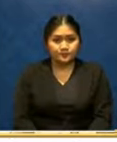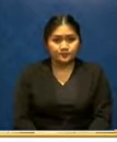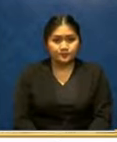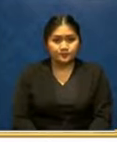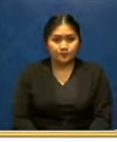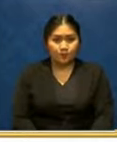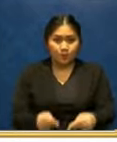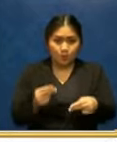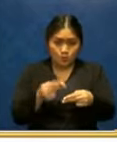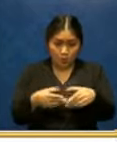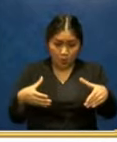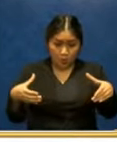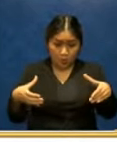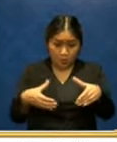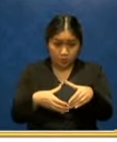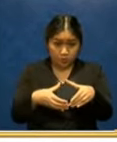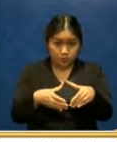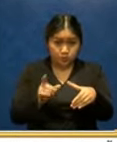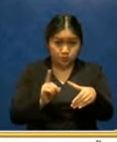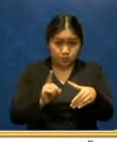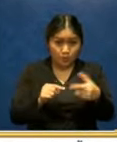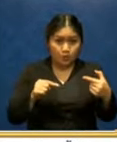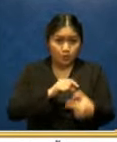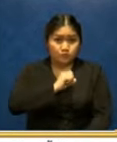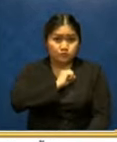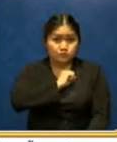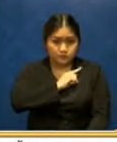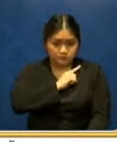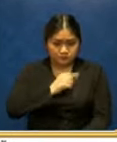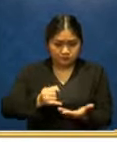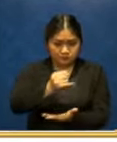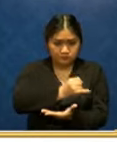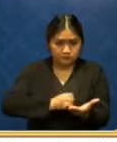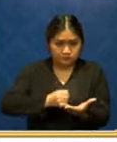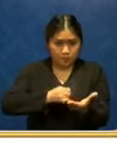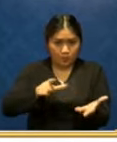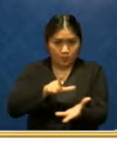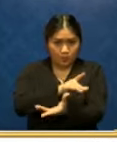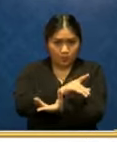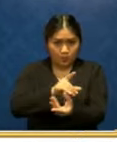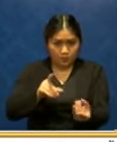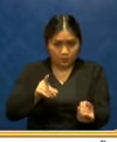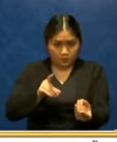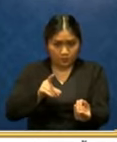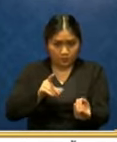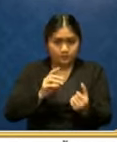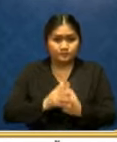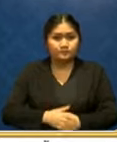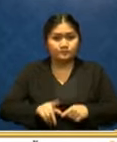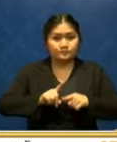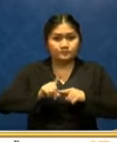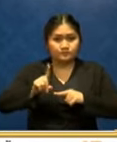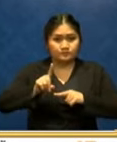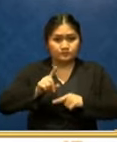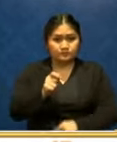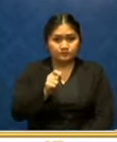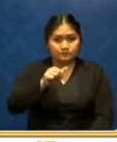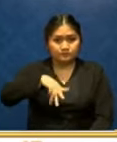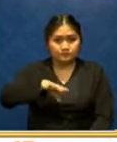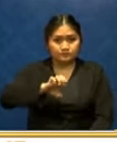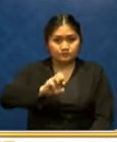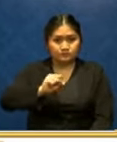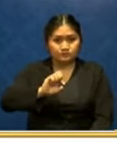รายชื่อคณะกรรมาธิการการศาสนาศิลปะและวัฒนธรรม 1. นายอภิสิท